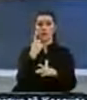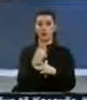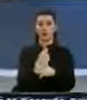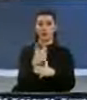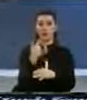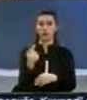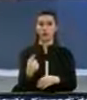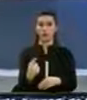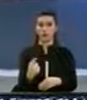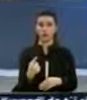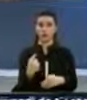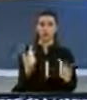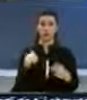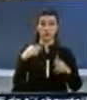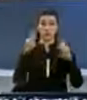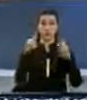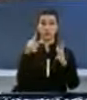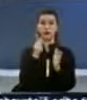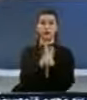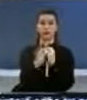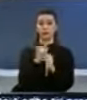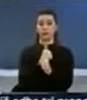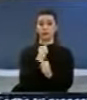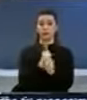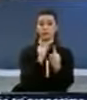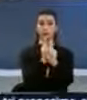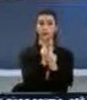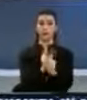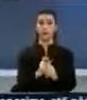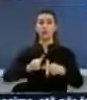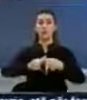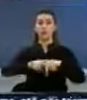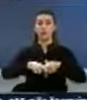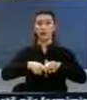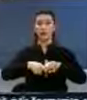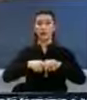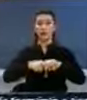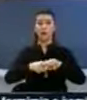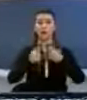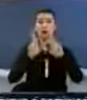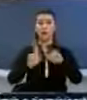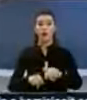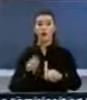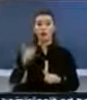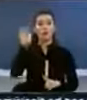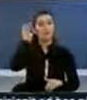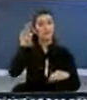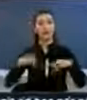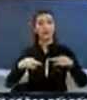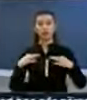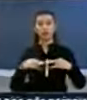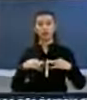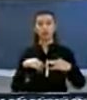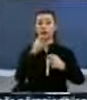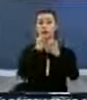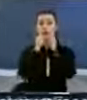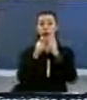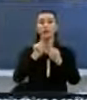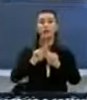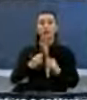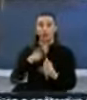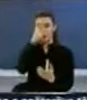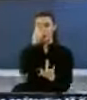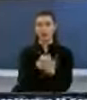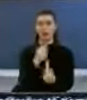gjatë e pritjes. Dhe uroj që me insistimin tuaj furnizimet cilat i ka Ministria e shëndetësisë kontratat të i respektoj